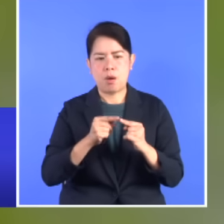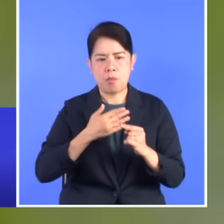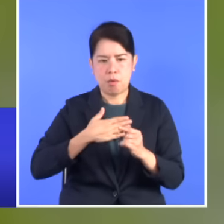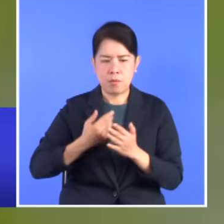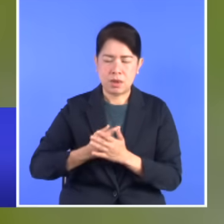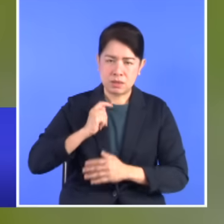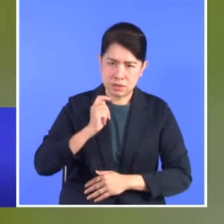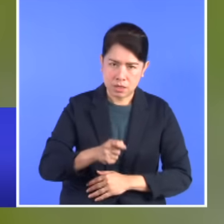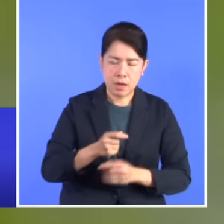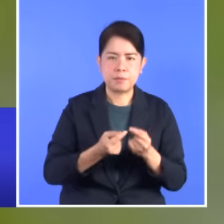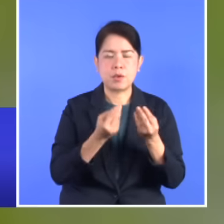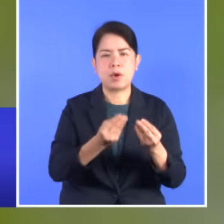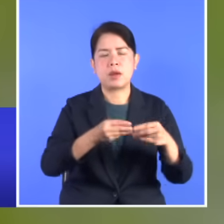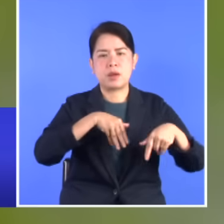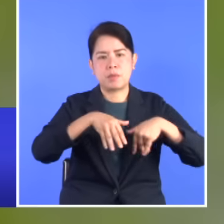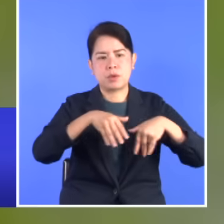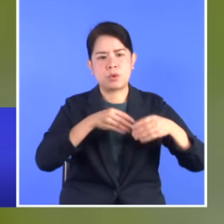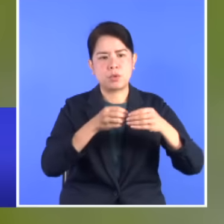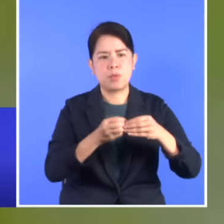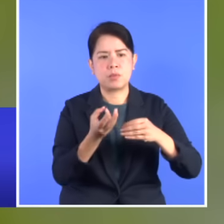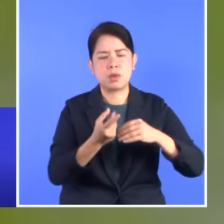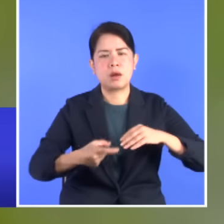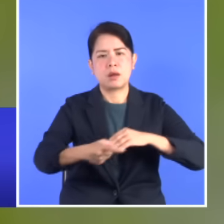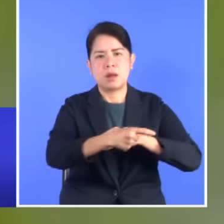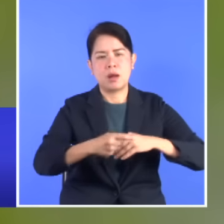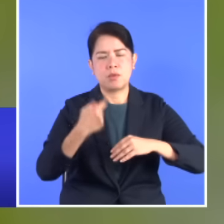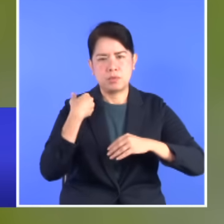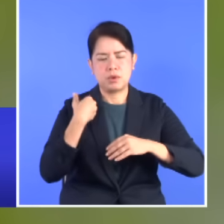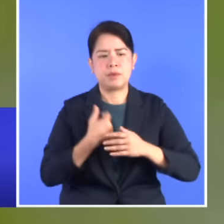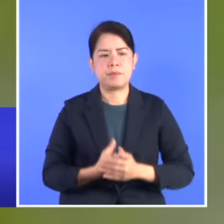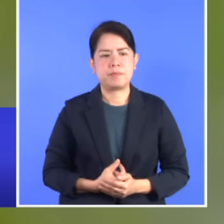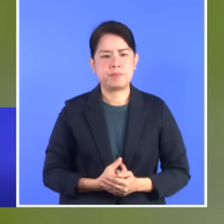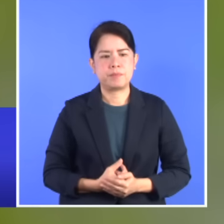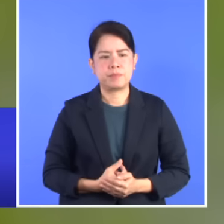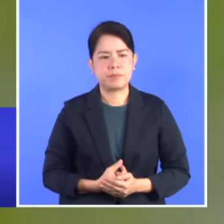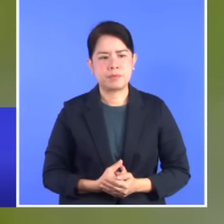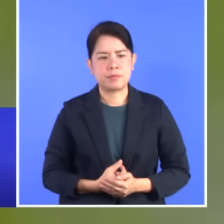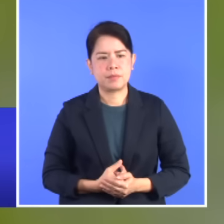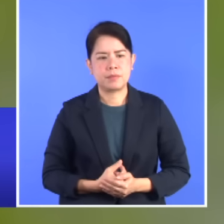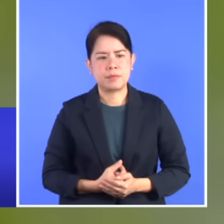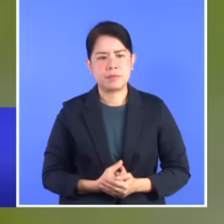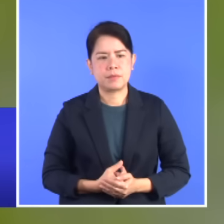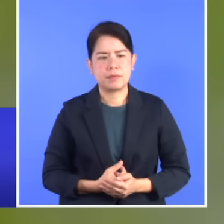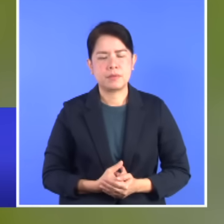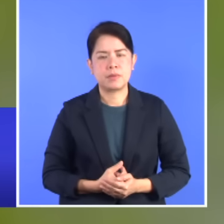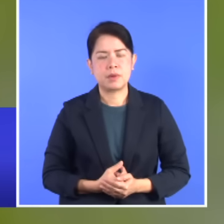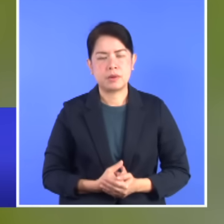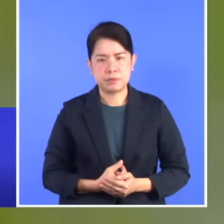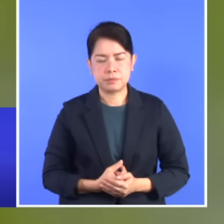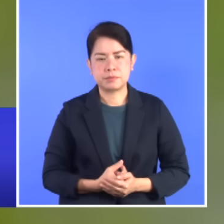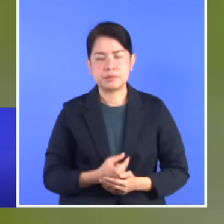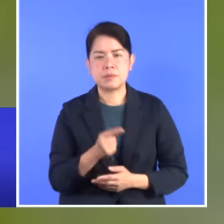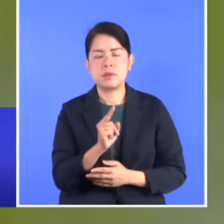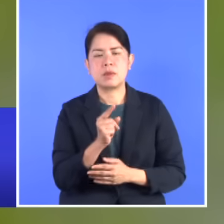ให้กับชาวนามาตลอดหลายปี พี่ไปดูภาพนี้ดีชัดเจนมาก เหยียบย่ำเลยค่ะ ใช่ใช่ครับเนี่ยฮะบอกว่าเนี่ยนะ